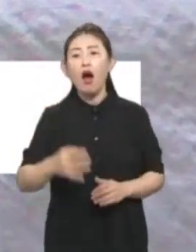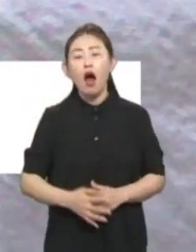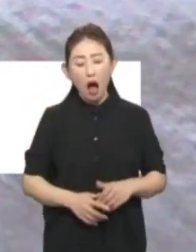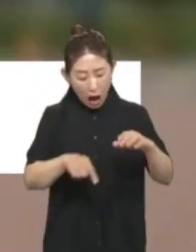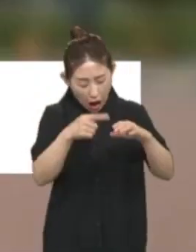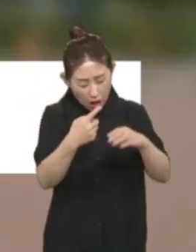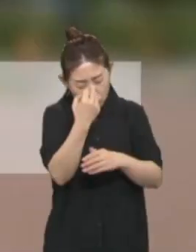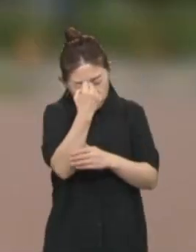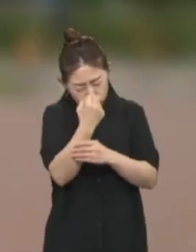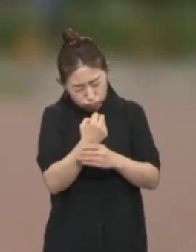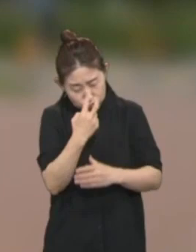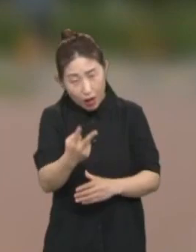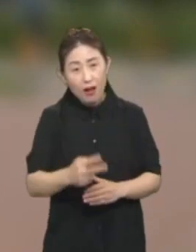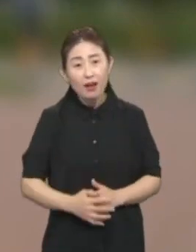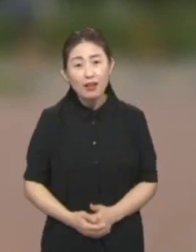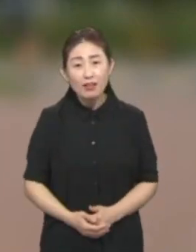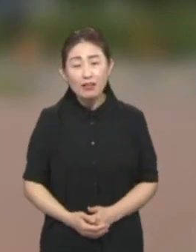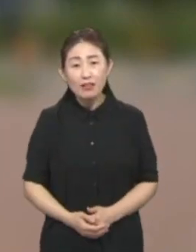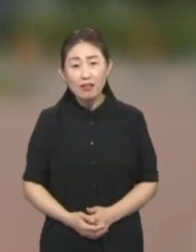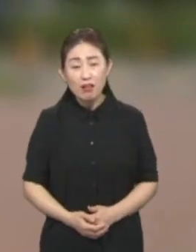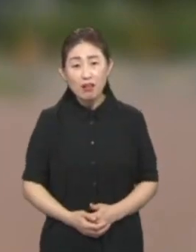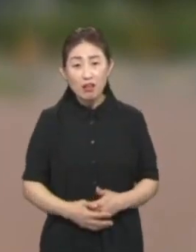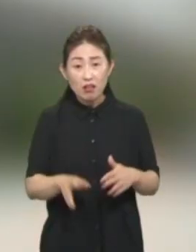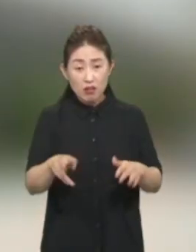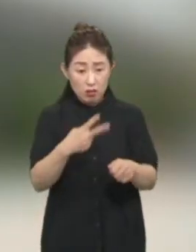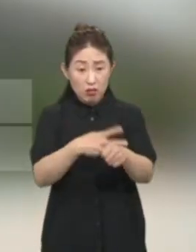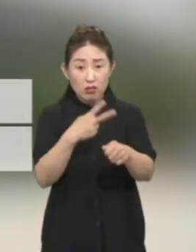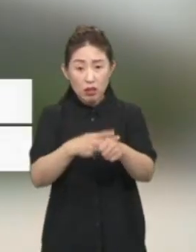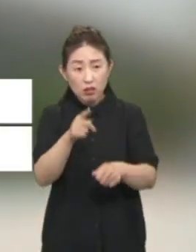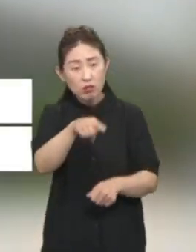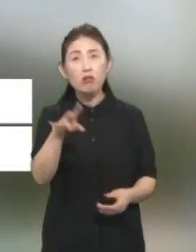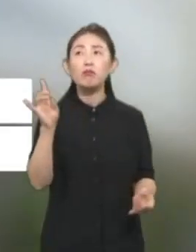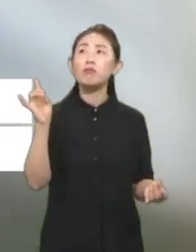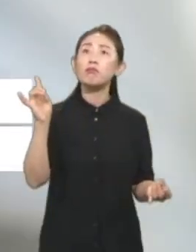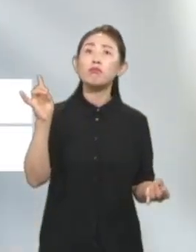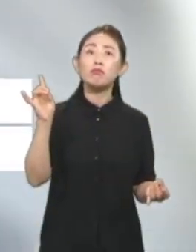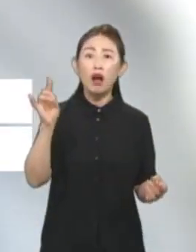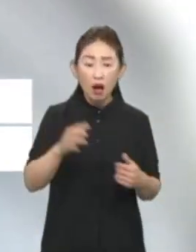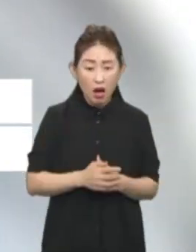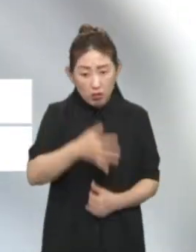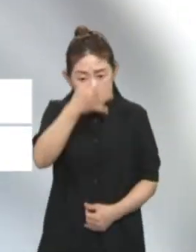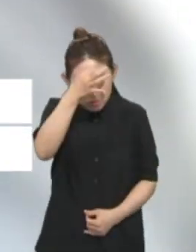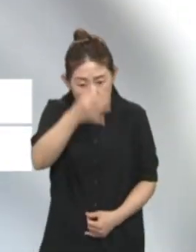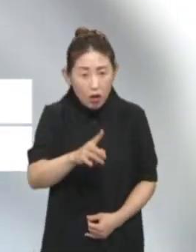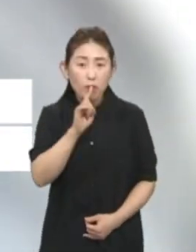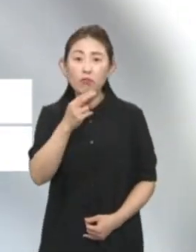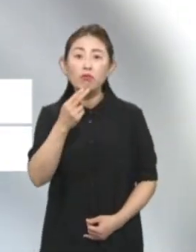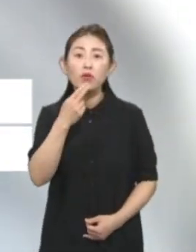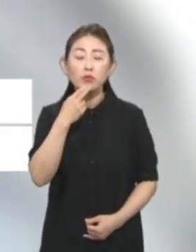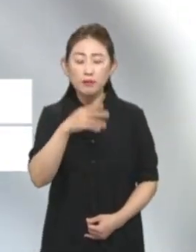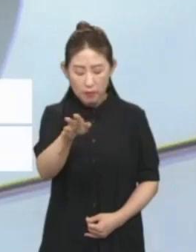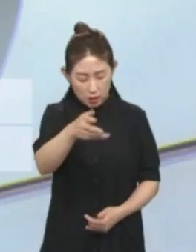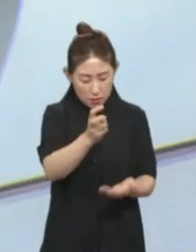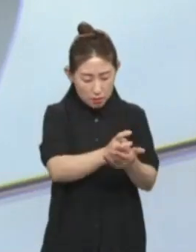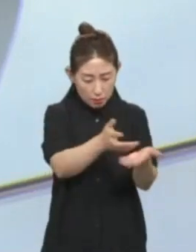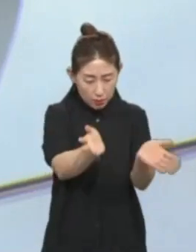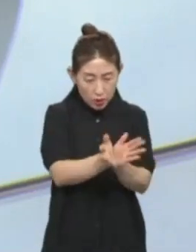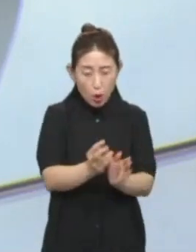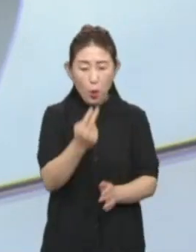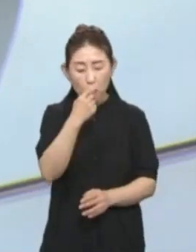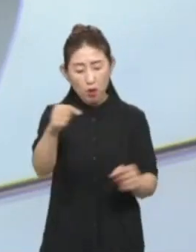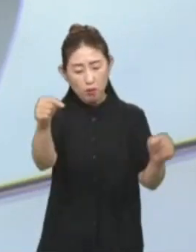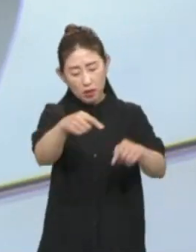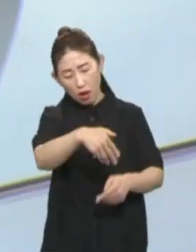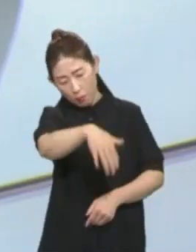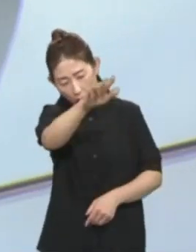썩어가지고. 하지만 정작 의료사고를 낸 교수는 묵묵부답. 사과는커녕 법무팀과 보험 관련한 내용을